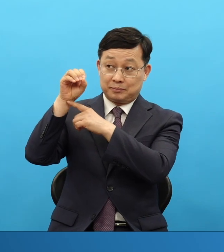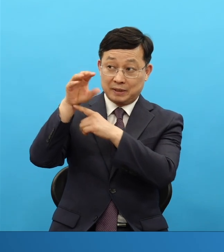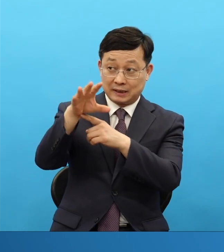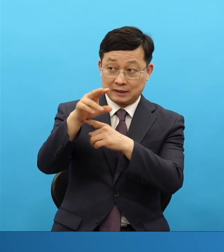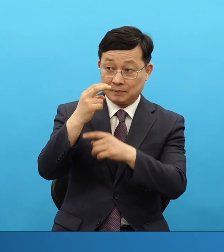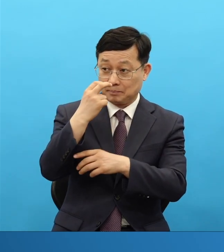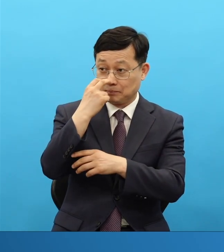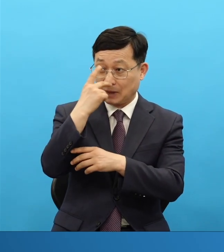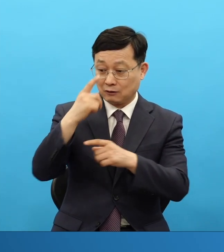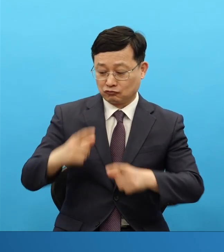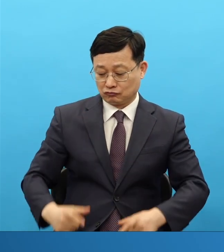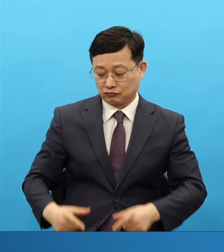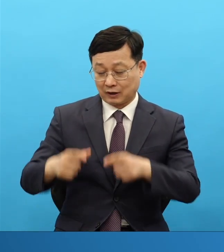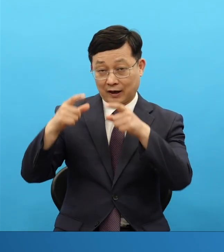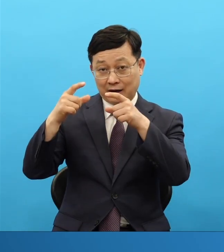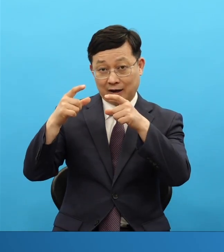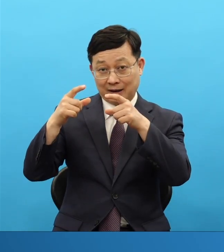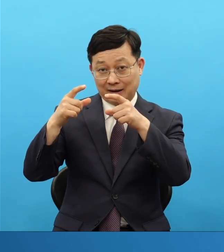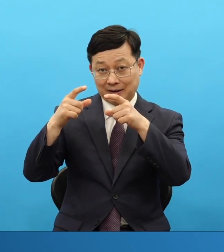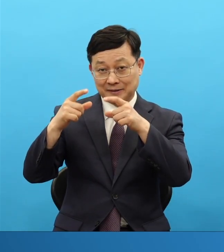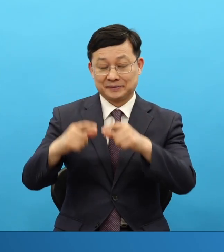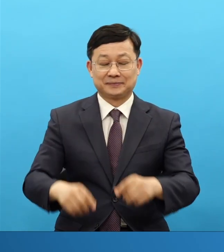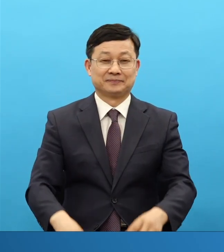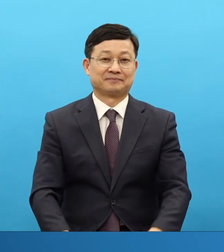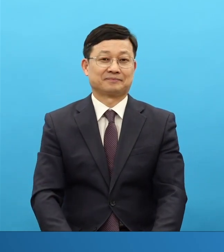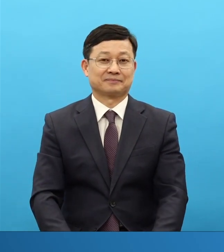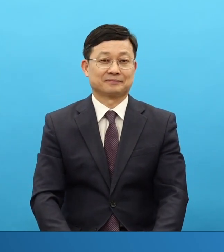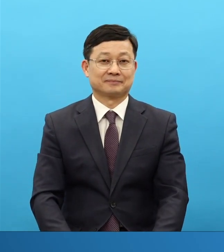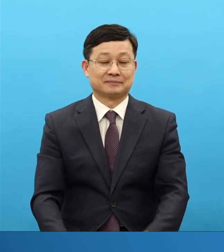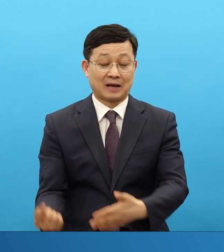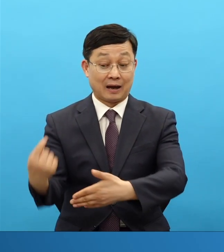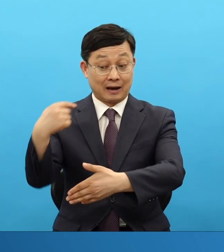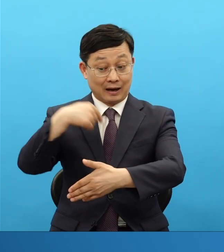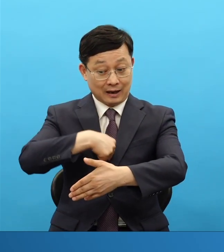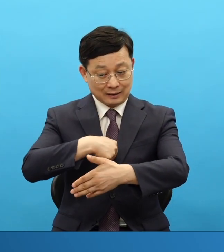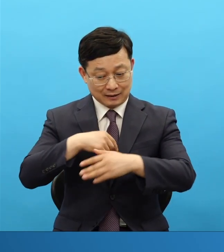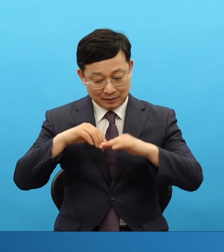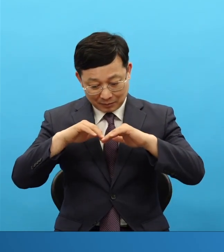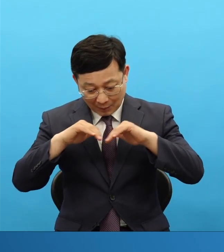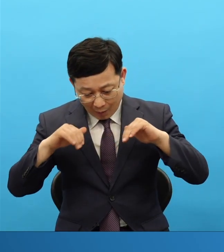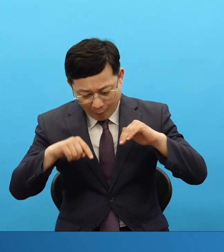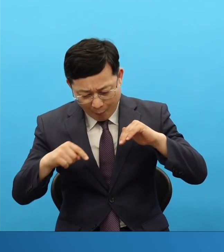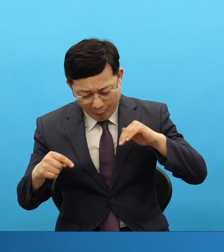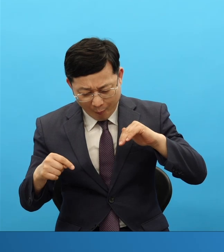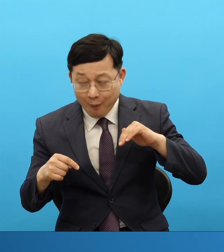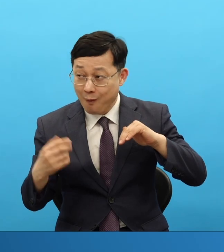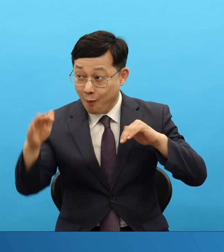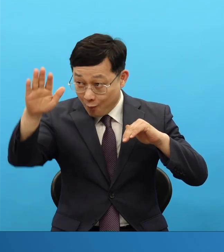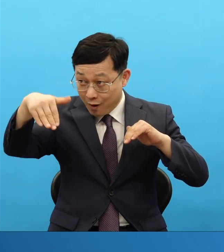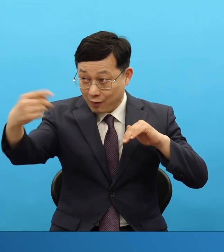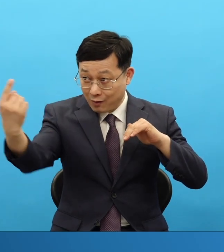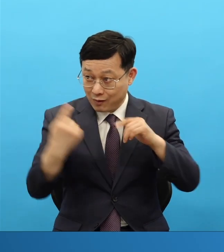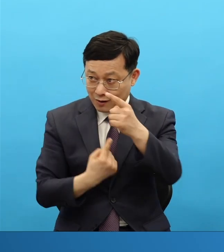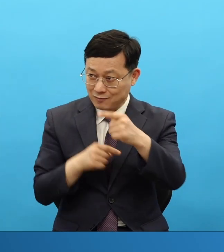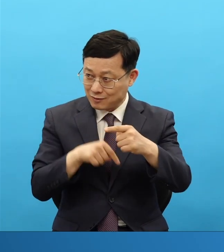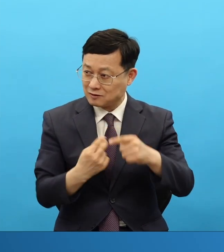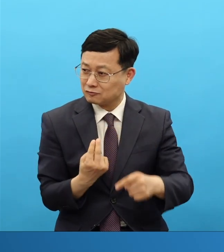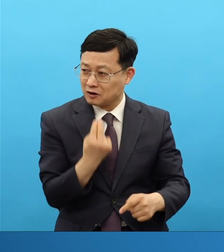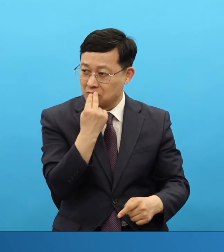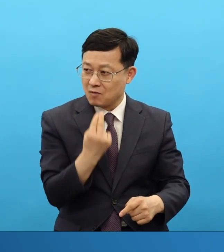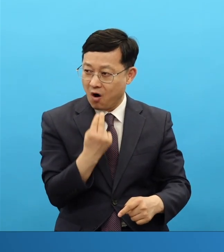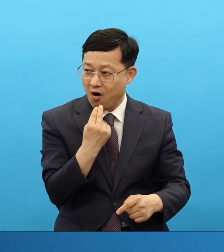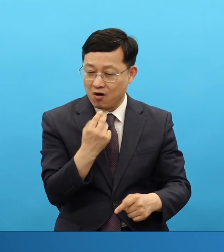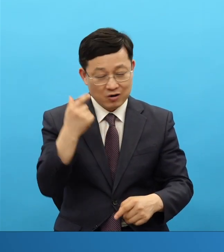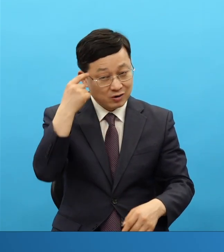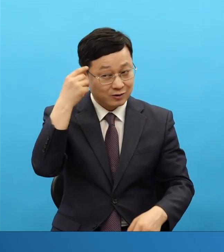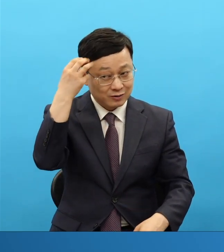파수대를 세우는 And 거죠. so you're raising the tower, watchtower that shines the 안에 light. 들어가면 살아납니다. Once you go in, you are 완전히 revived. 영적 소통이 나죠.